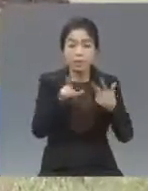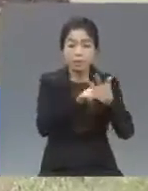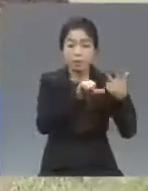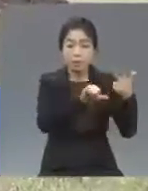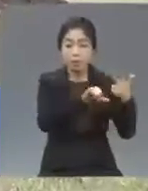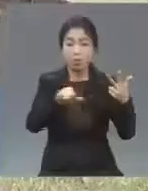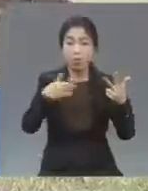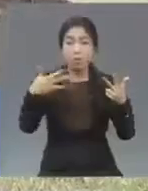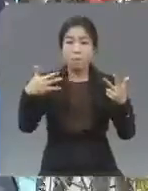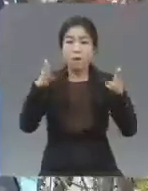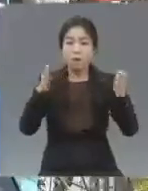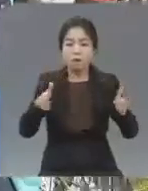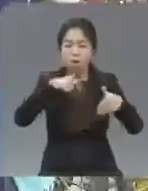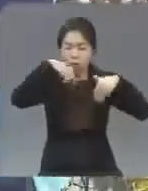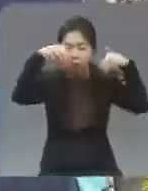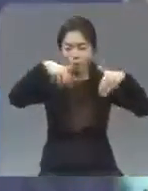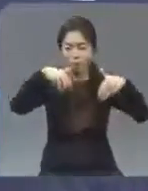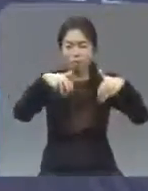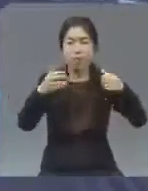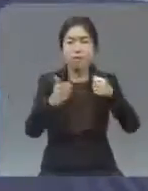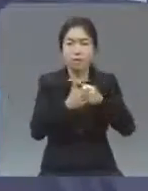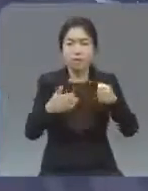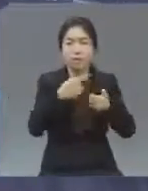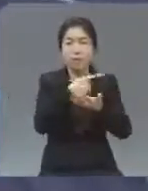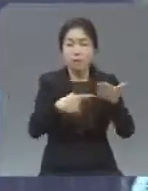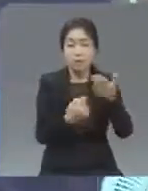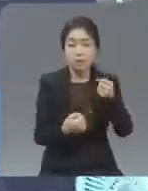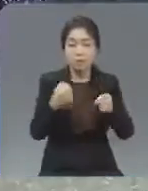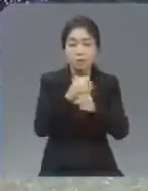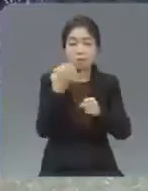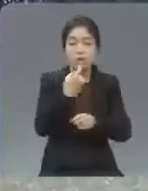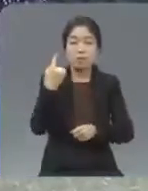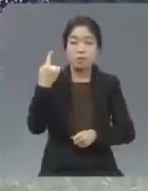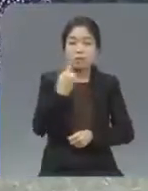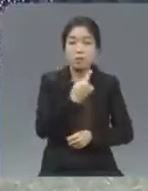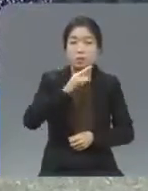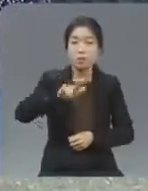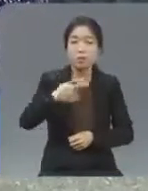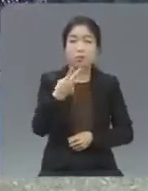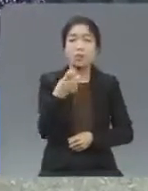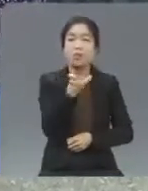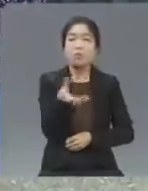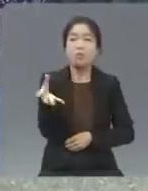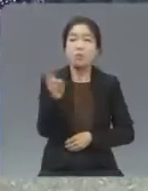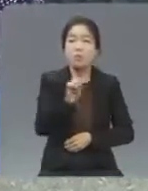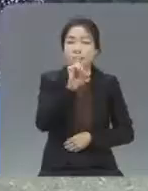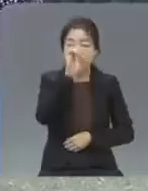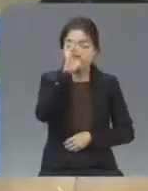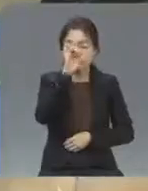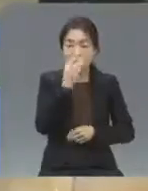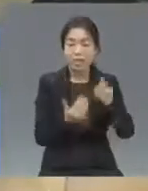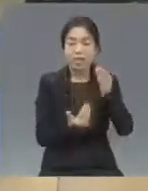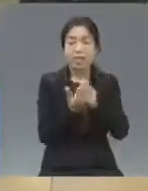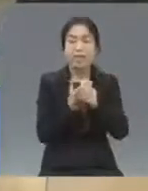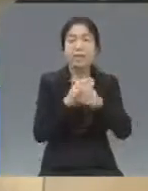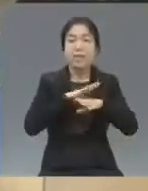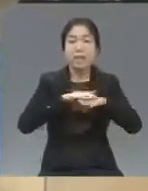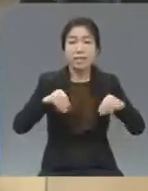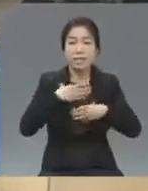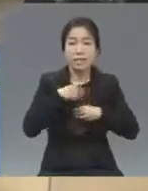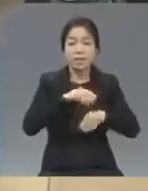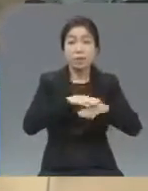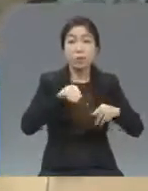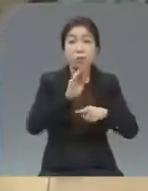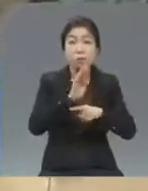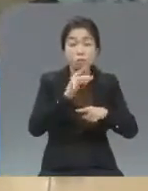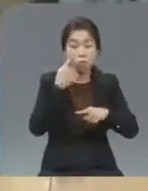5일부터 8일까지 이어진 집중호우로 인한 피해 복구액이 1,625억 원으로 중앙재난안전대책본부 회의 심의에서